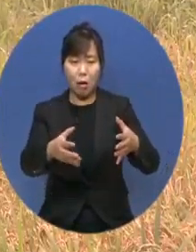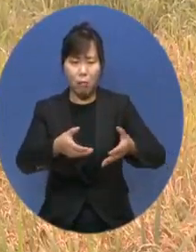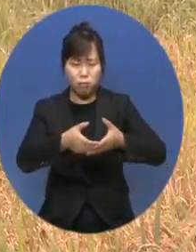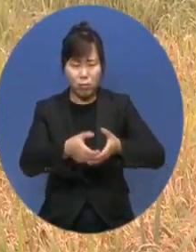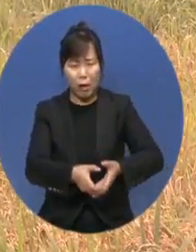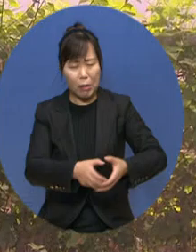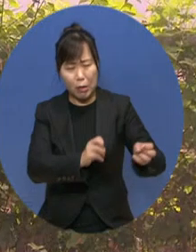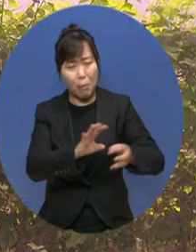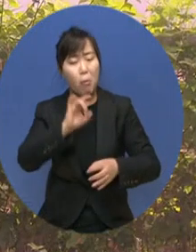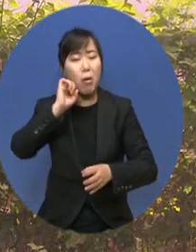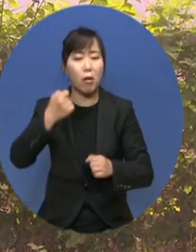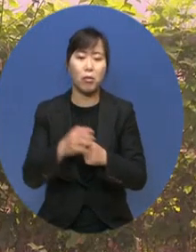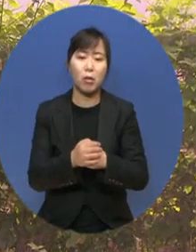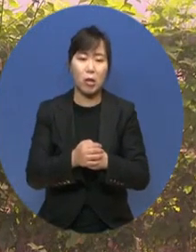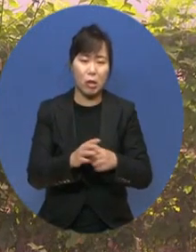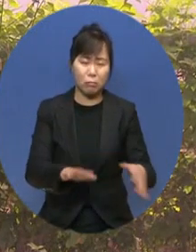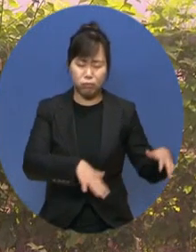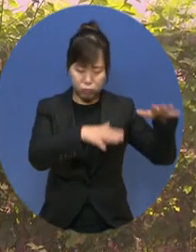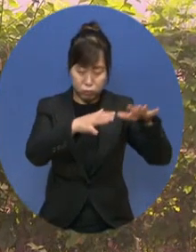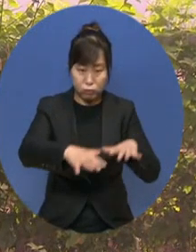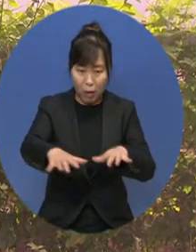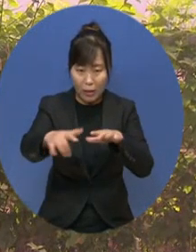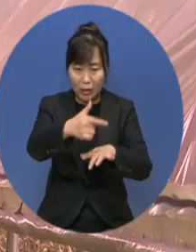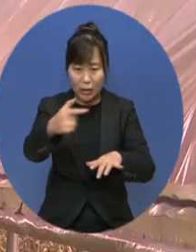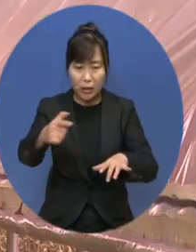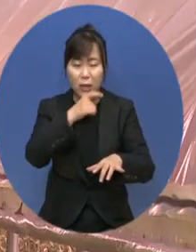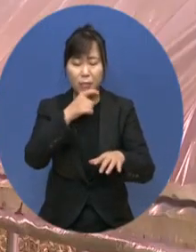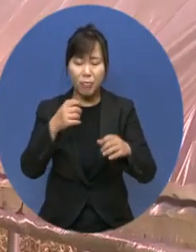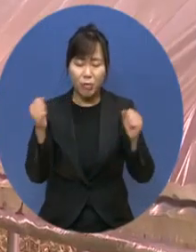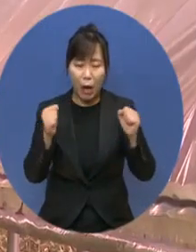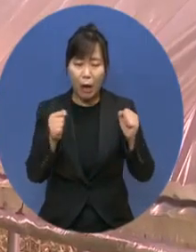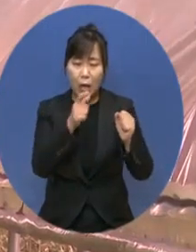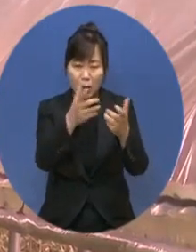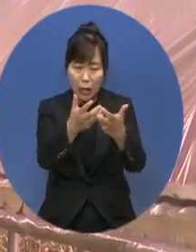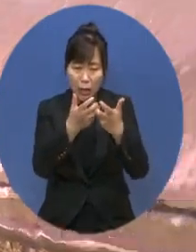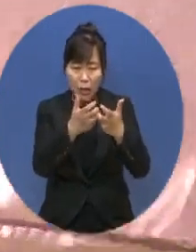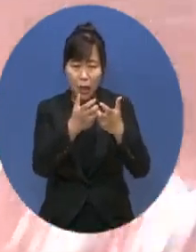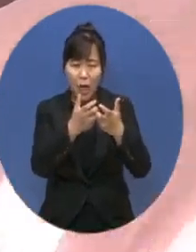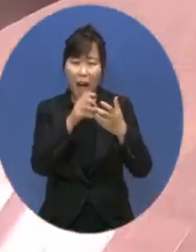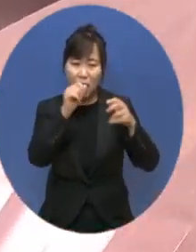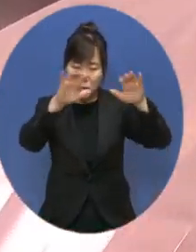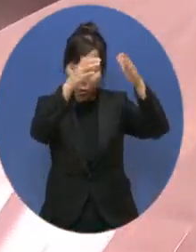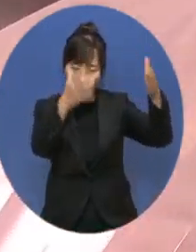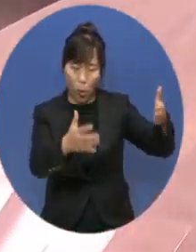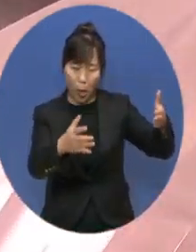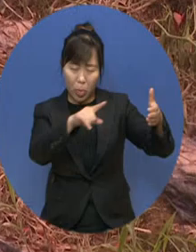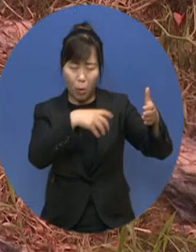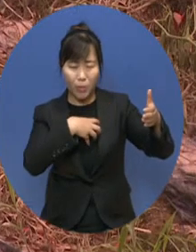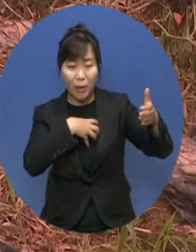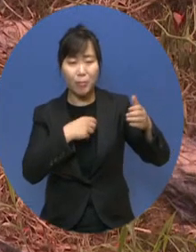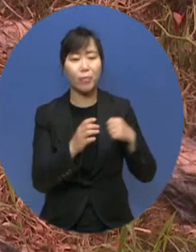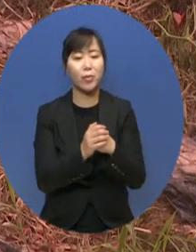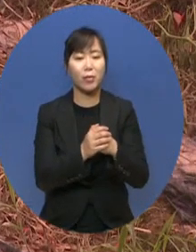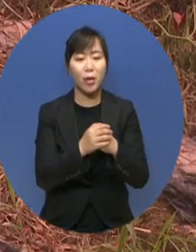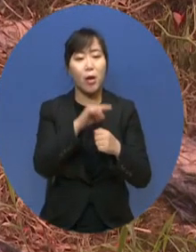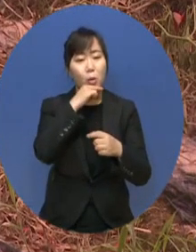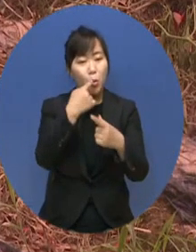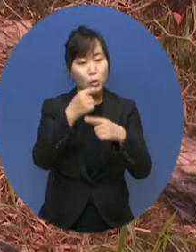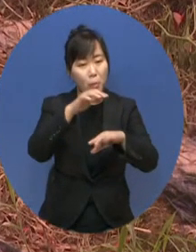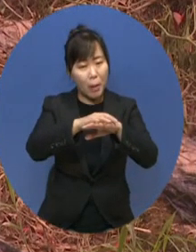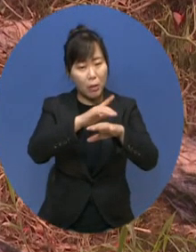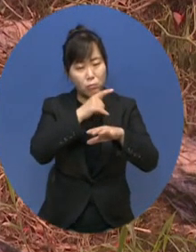못 냅니다. 물살에 휘말린 대형 냉장고가 철조 울타리에 아슬하게 걸려 있습니다. 고추밭은